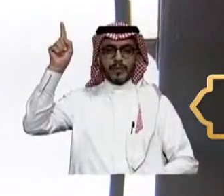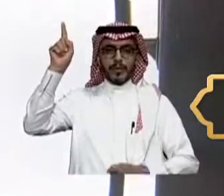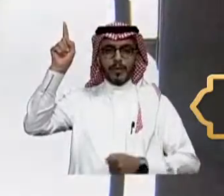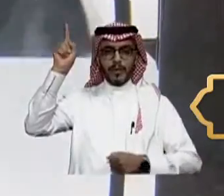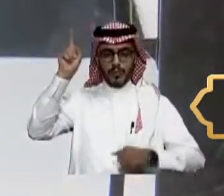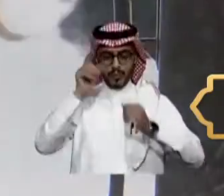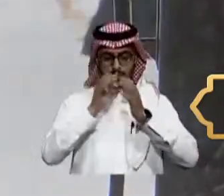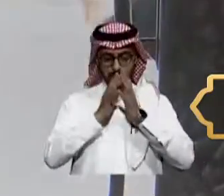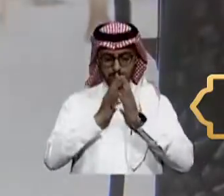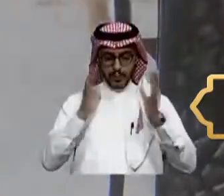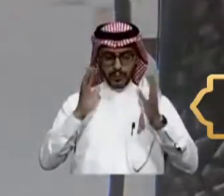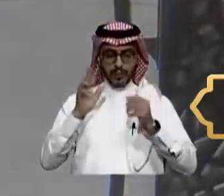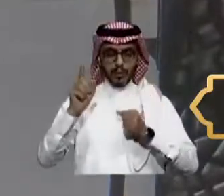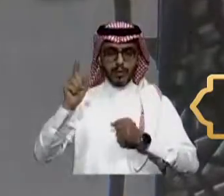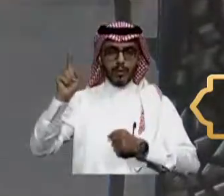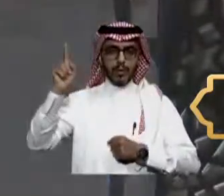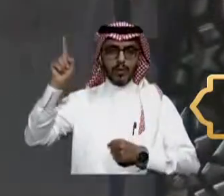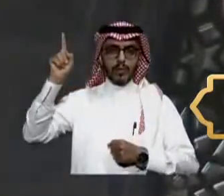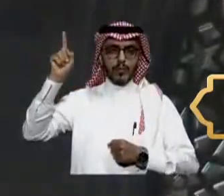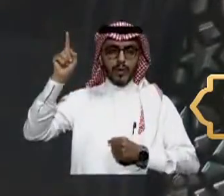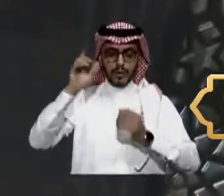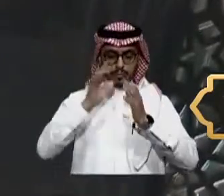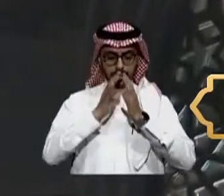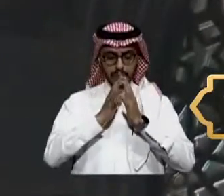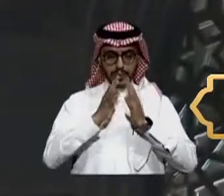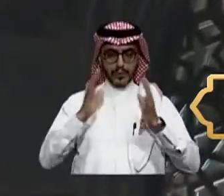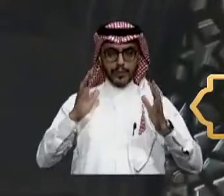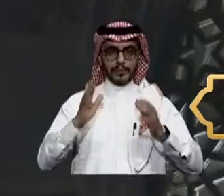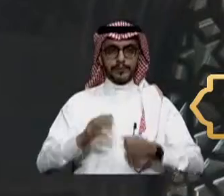الله اكبر الله